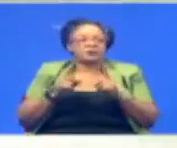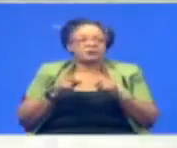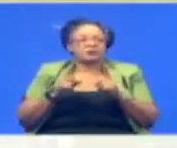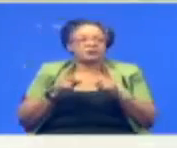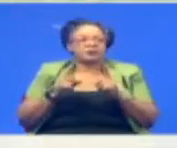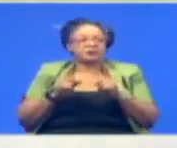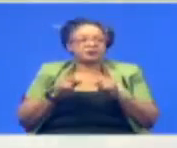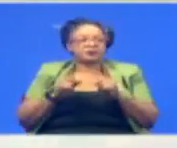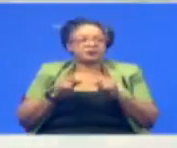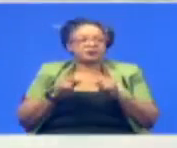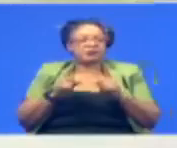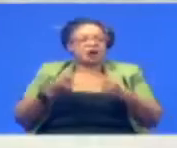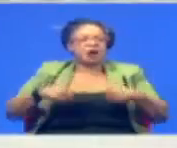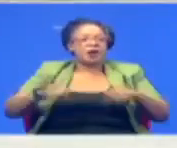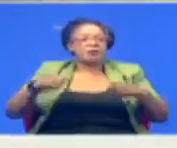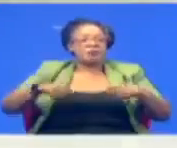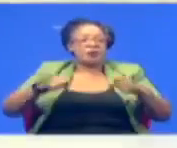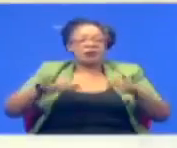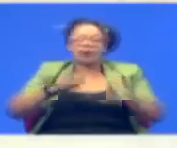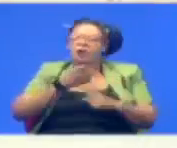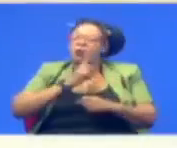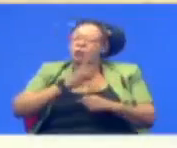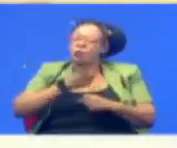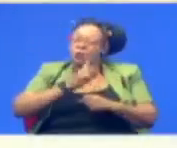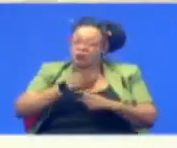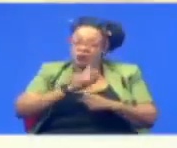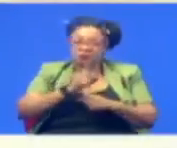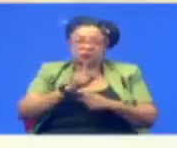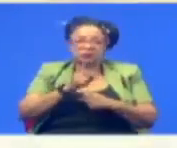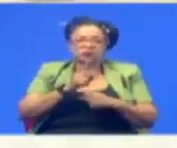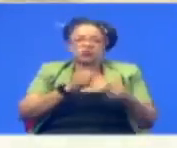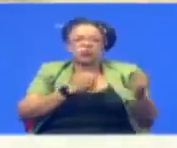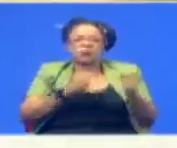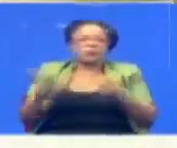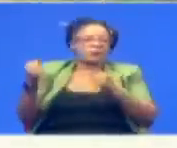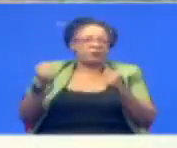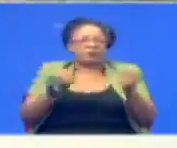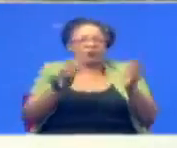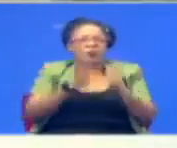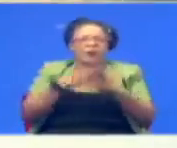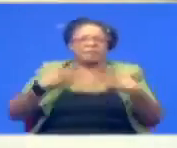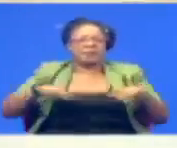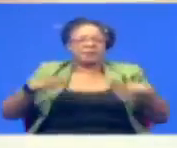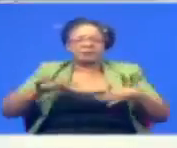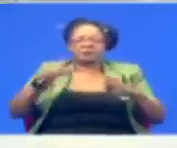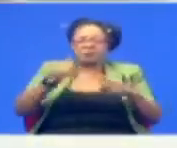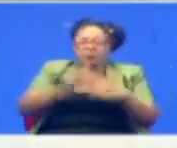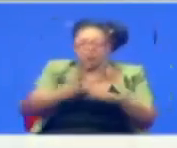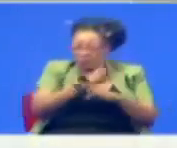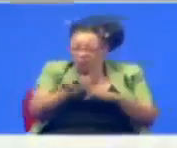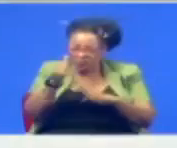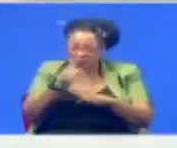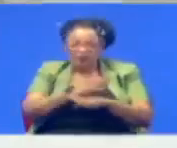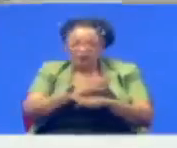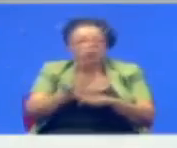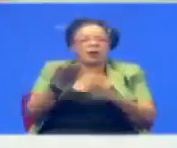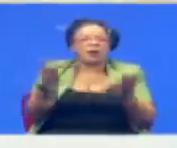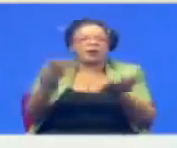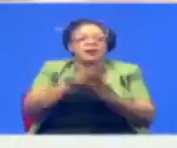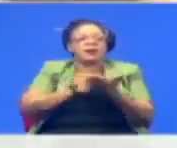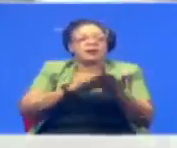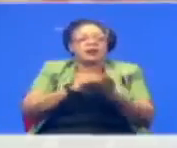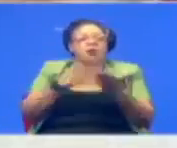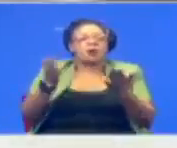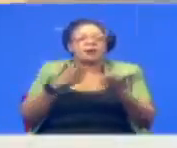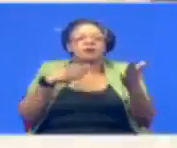Licha ya waendeshaji bodaboda kuonywa dhidi ya kusafirisha abiria na kuwaingiza kinyemela katika mipaka iliyofungwa, kuna